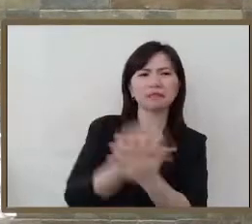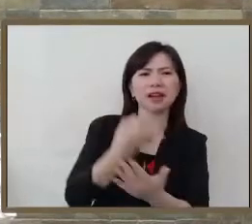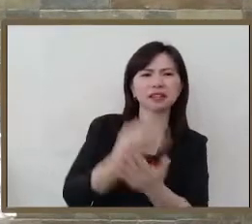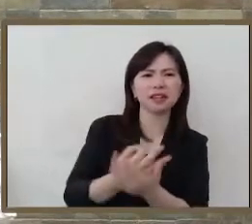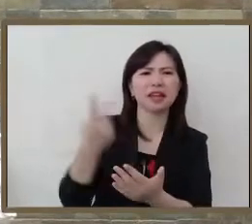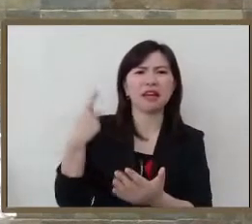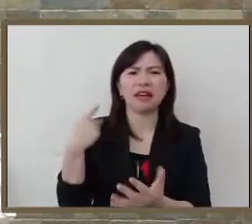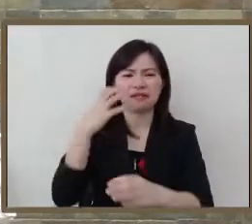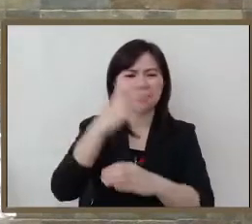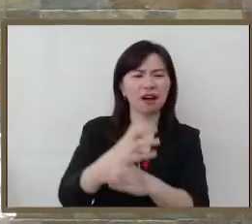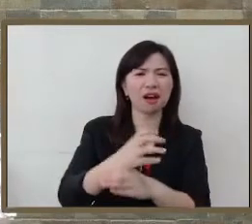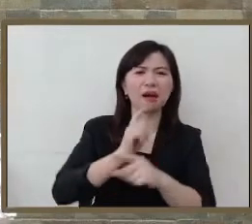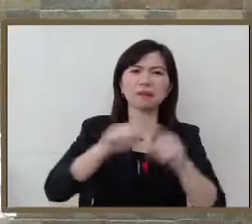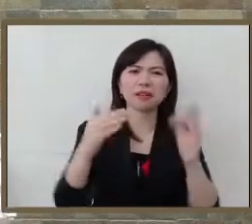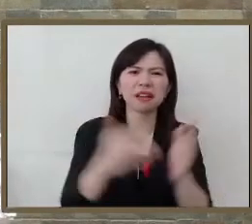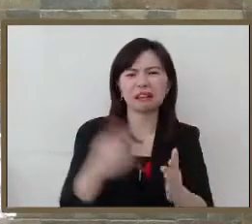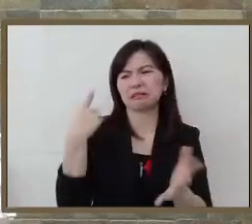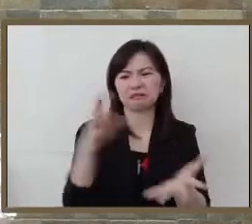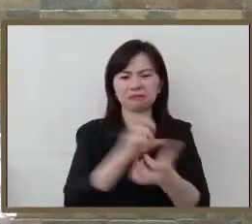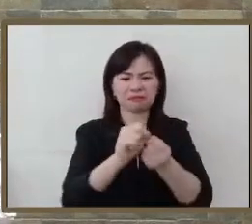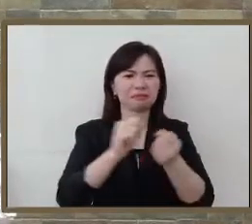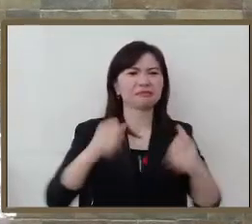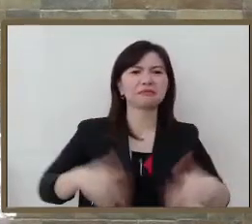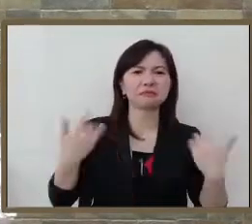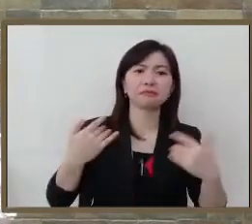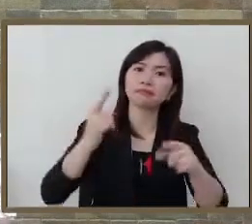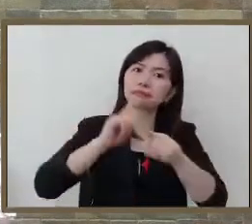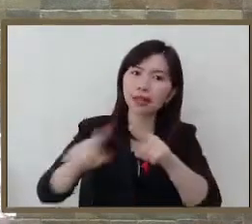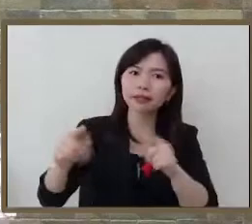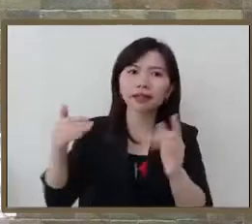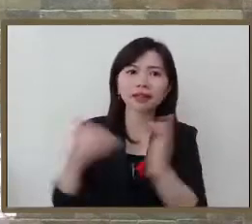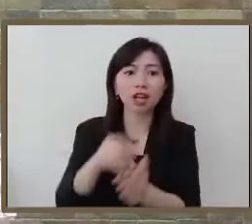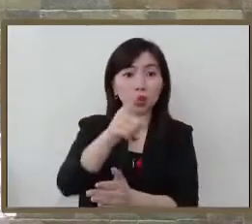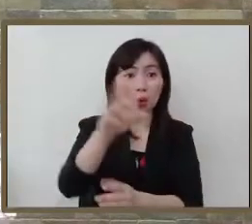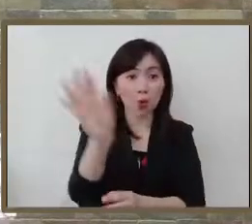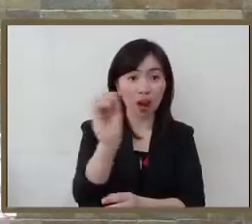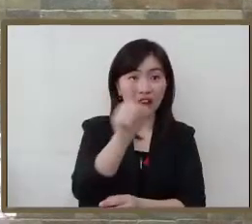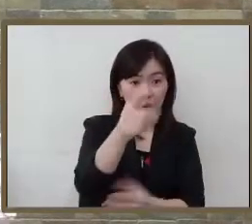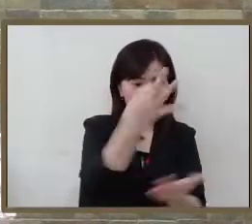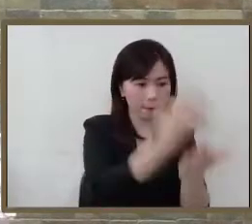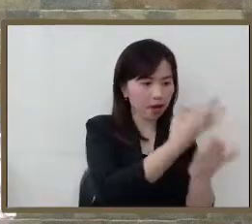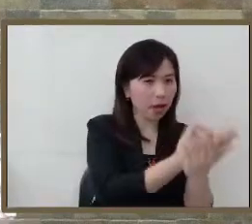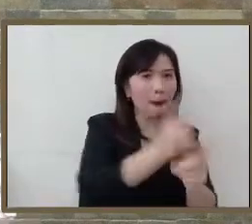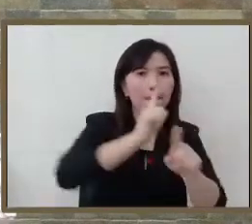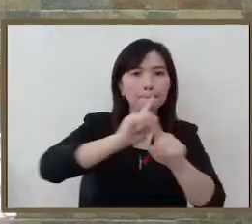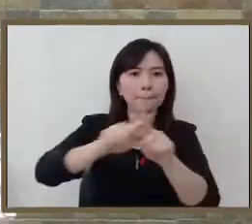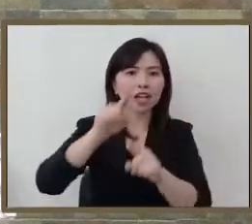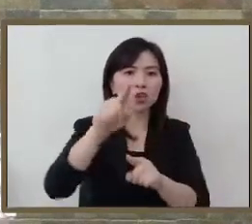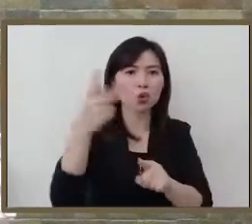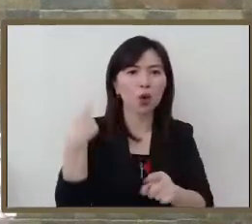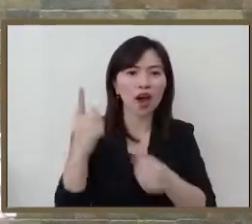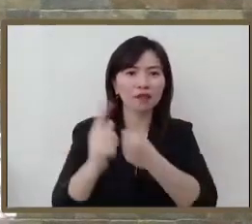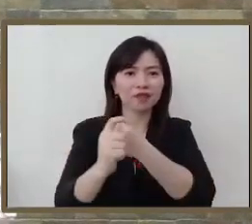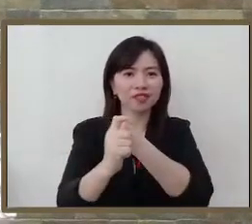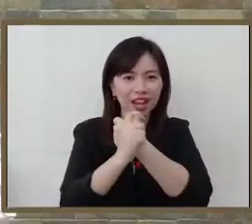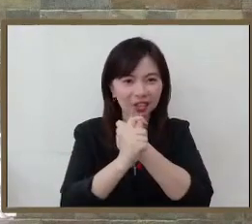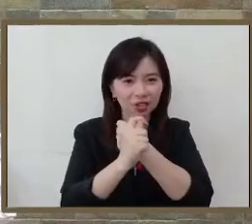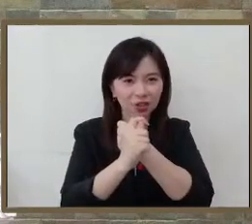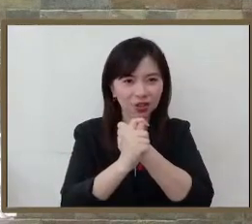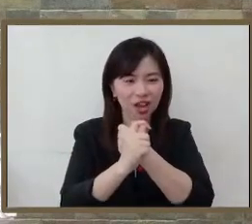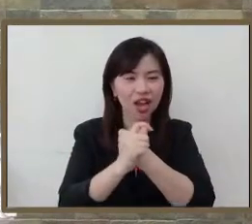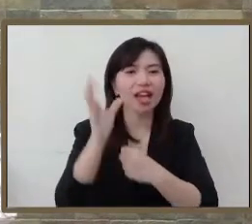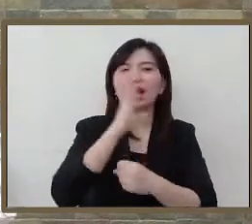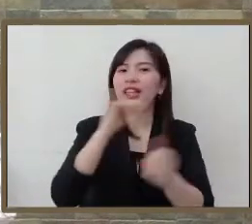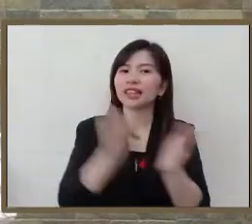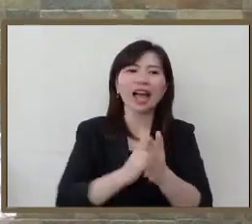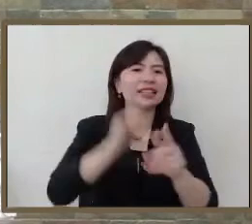pera, but you have a treasure na kung saan walang kayang itumbas ang mundo po